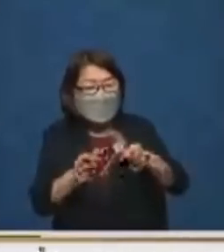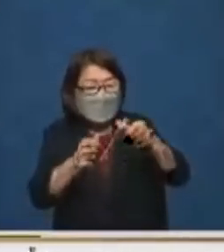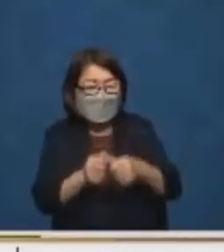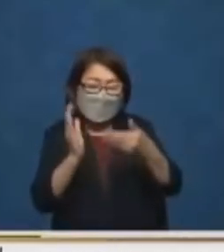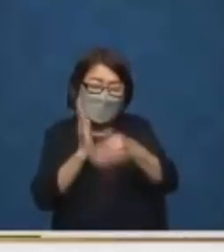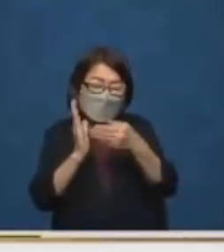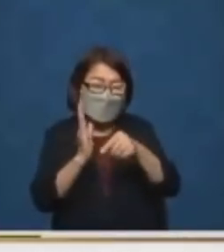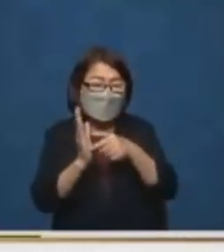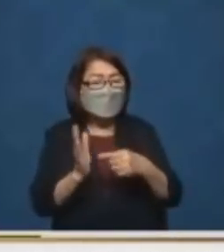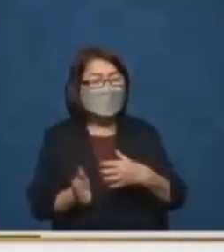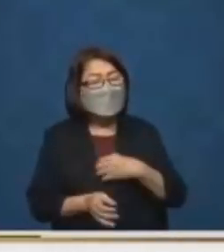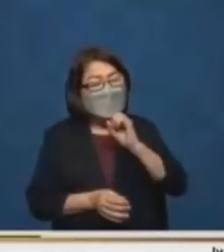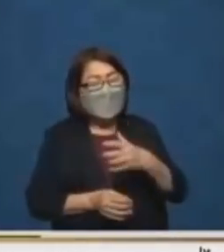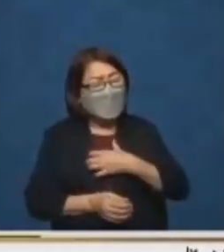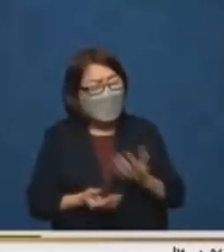จะปฏิรูปตำรวจ